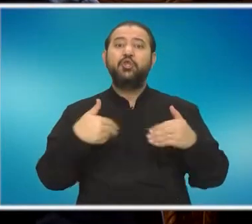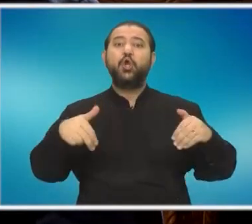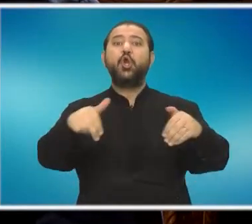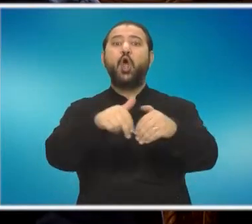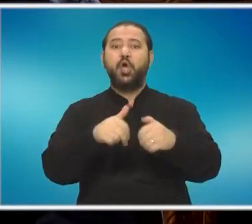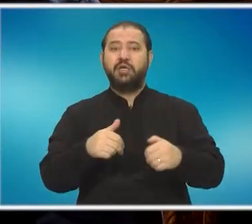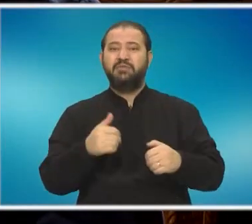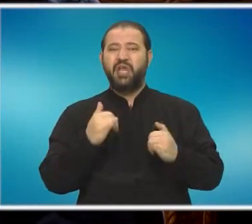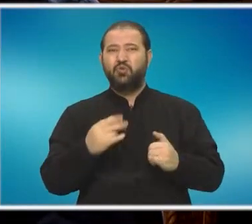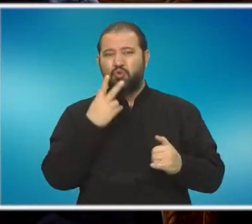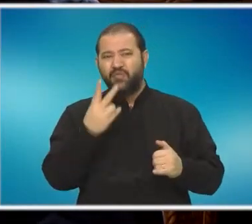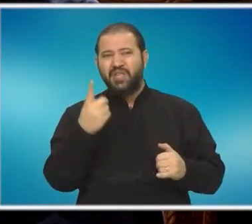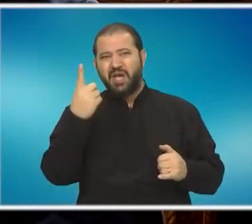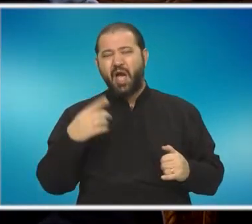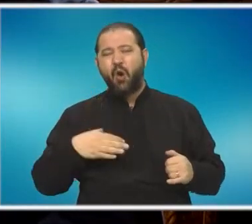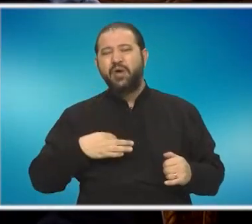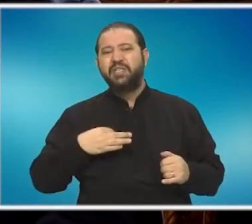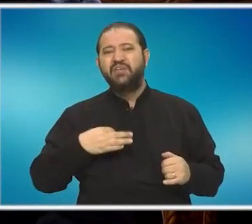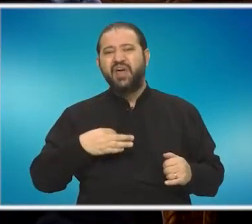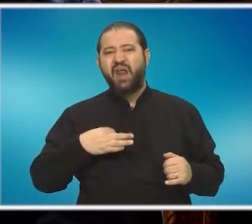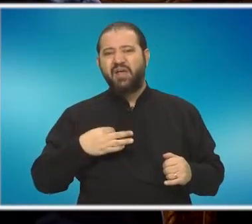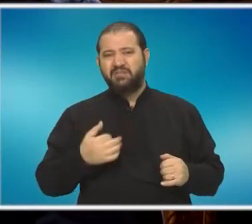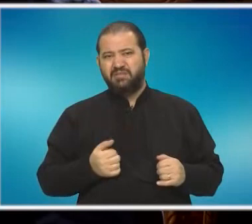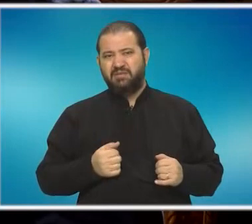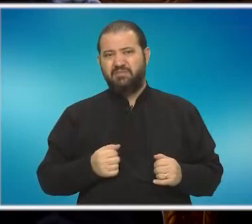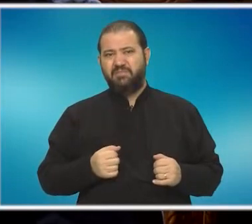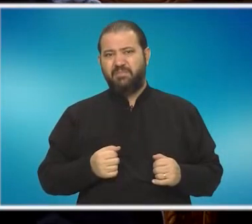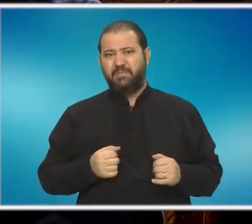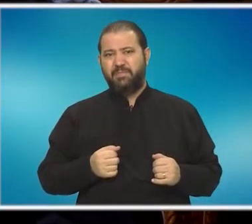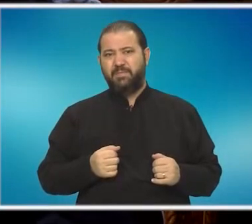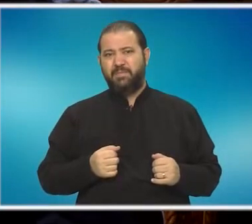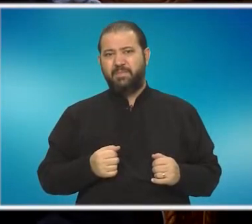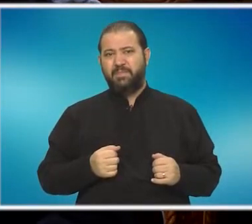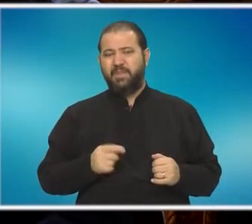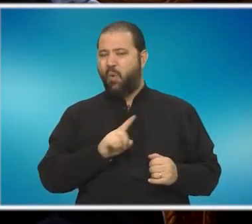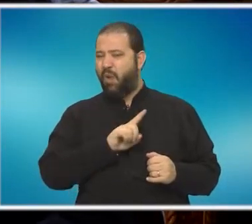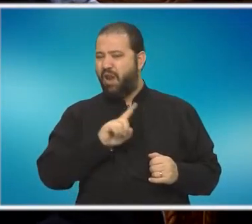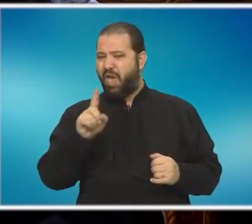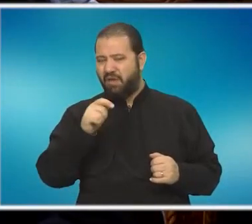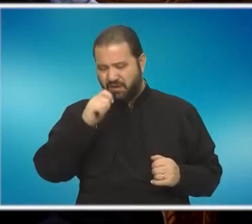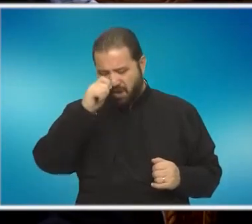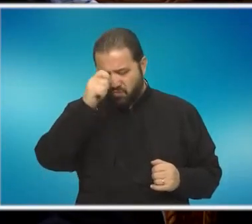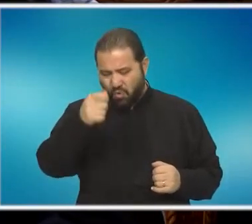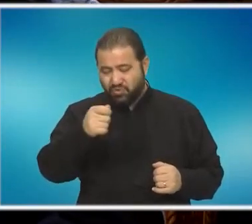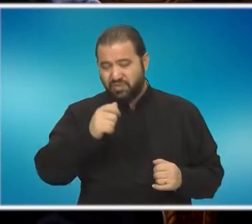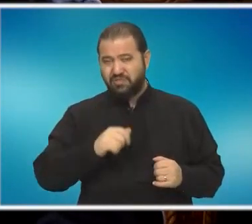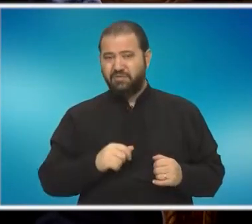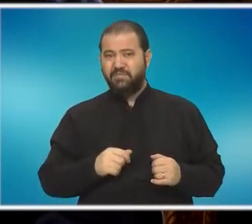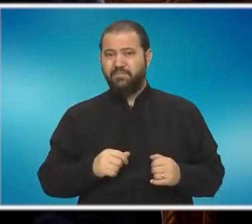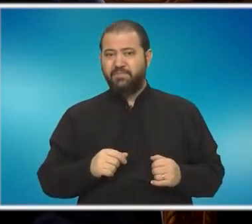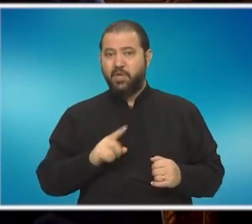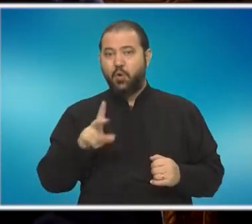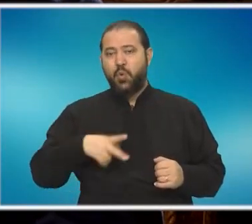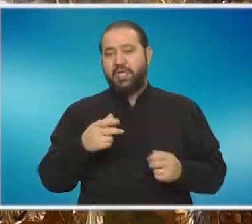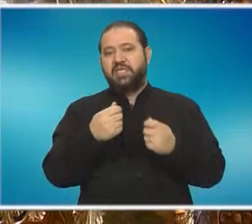o ignorare, dar și ca o nerecunoștință.